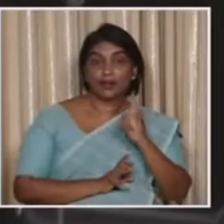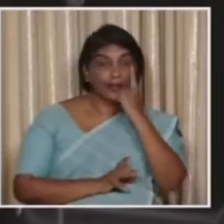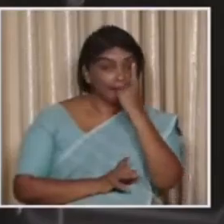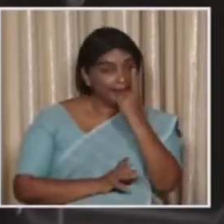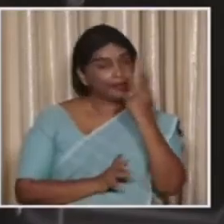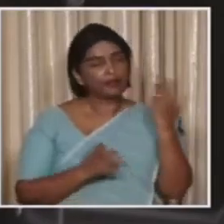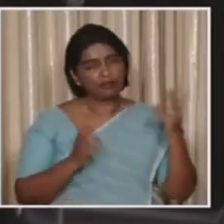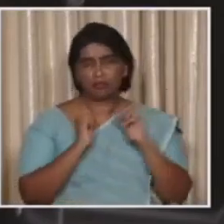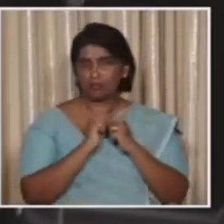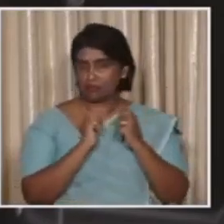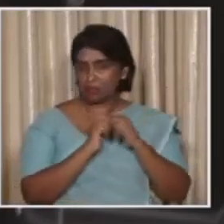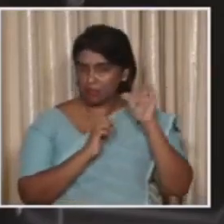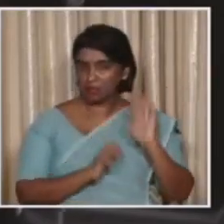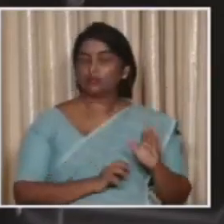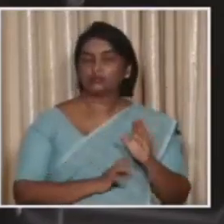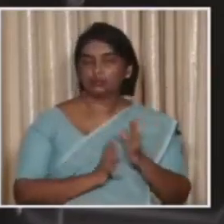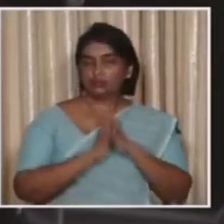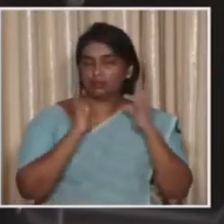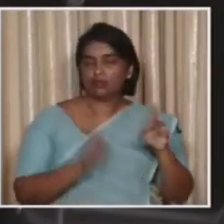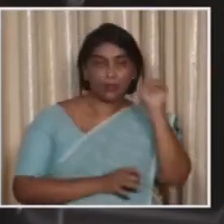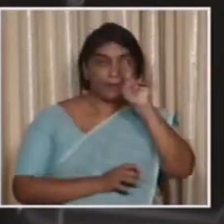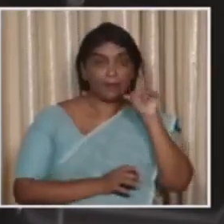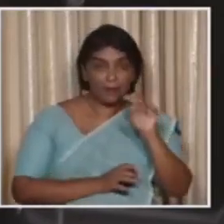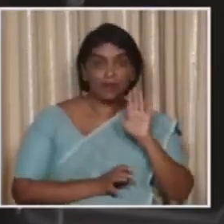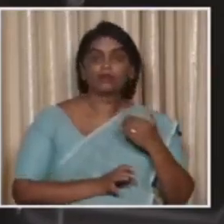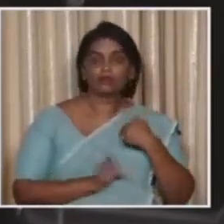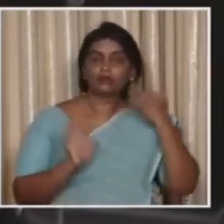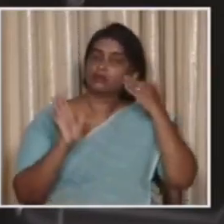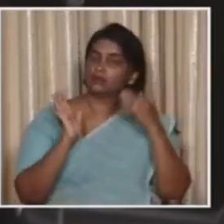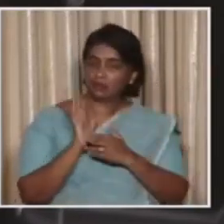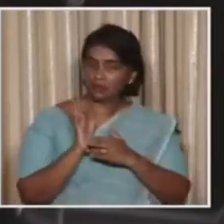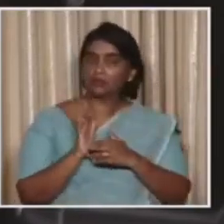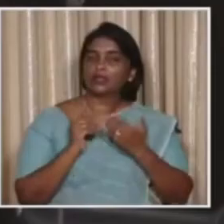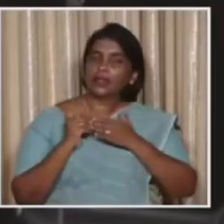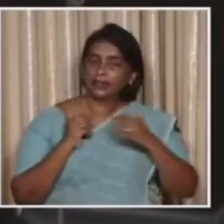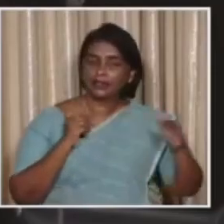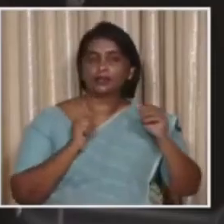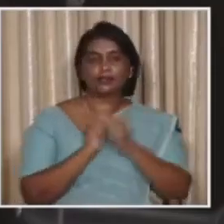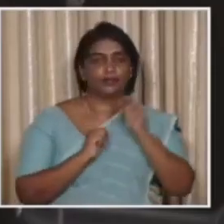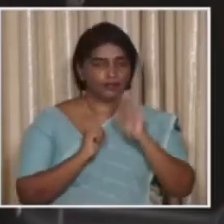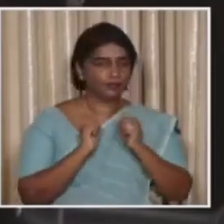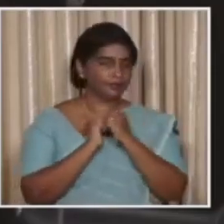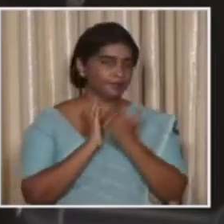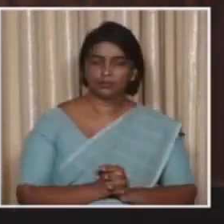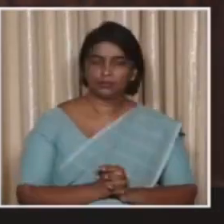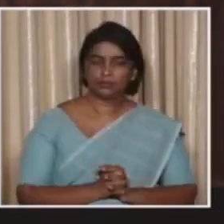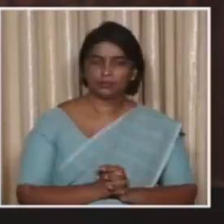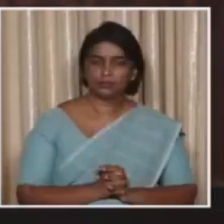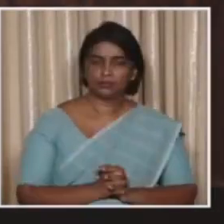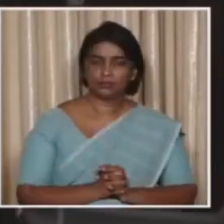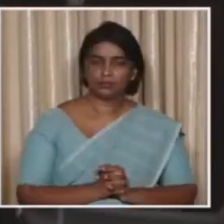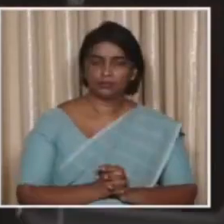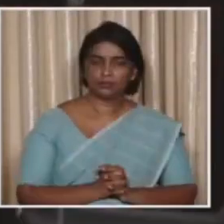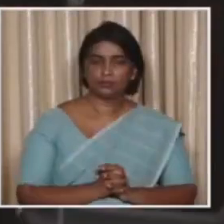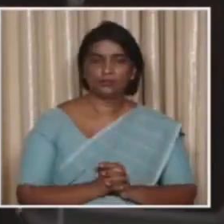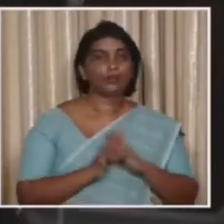එක්කෙනෙකුට හරි හානියක් වෙන එක ඉතාමත්ම ප්‍රශ්නයක්. ඒ නිසයි අපි මේ සම්බන්ධයෙන් දීර්ඝ වශයෙන් කටයුතු කරලා වැඩ කටයුතු කරන්නේ.